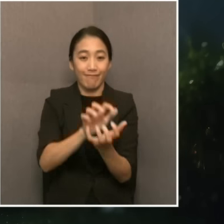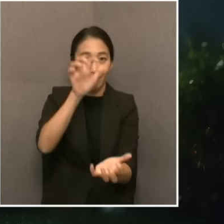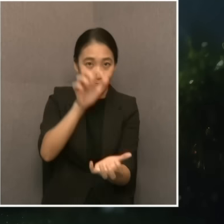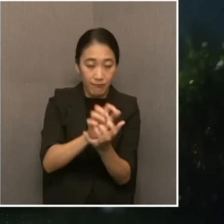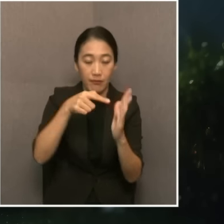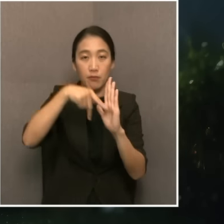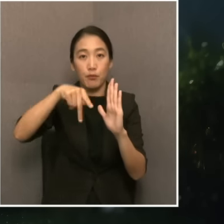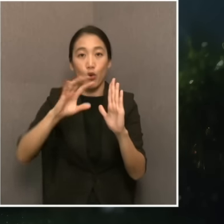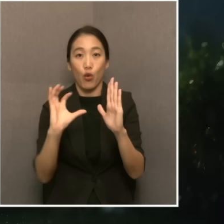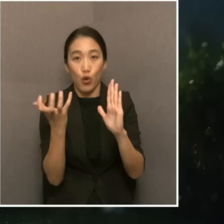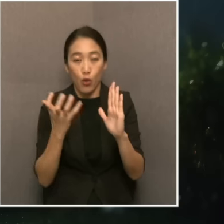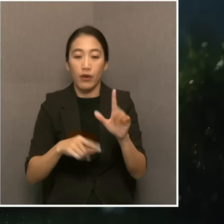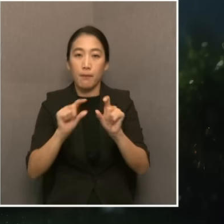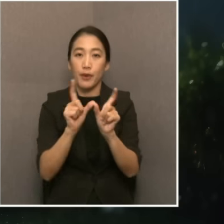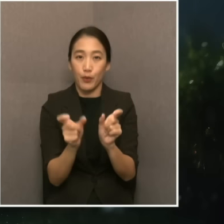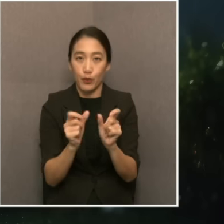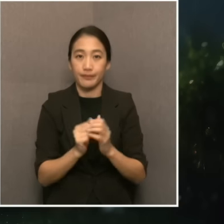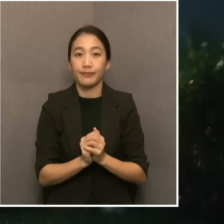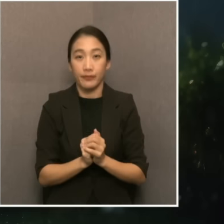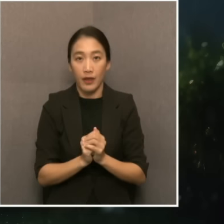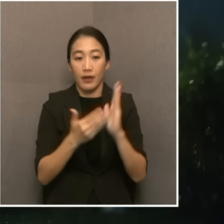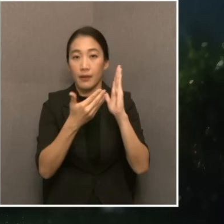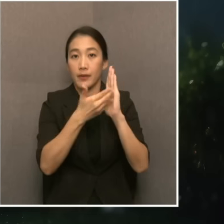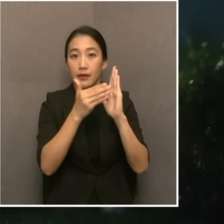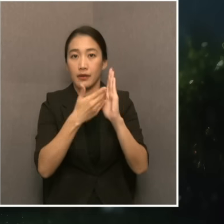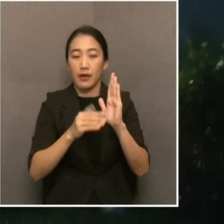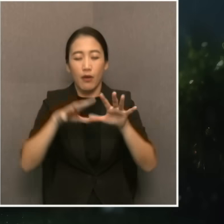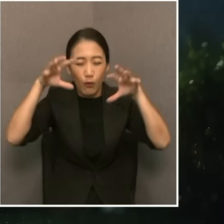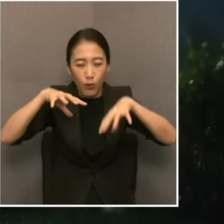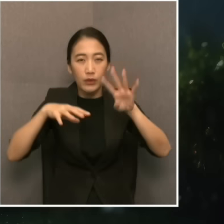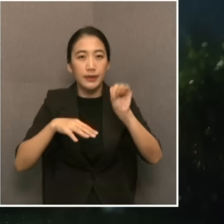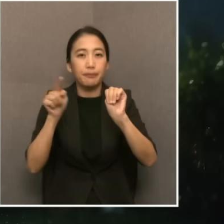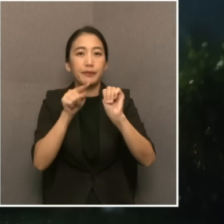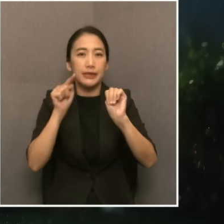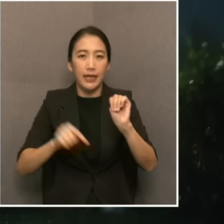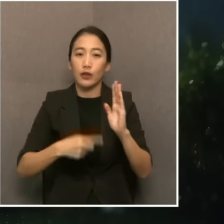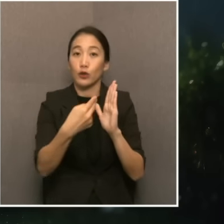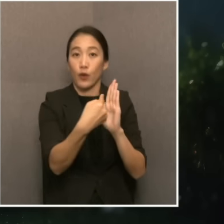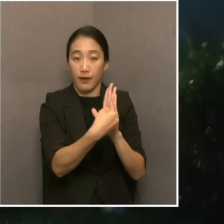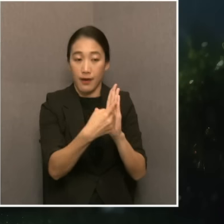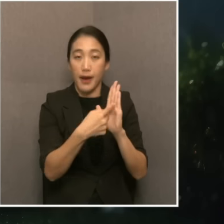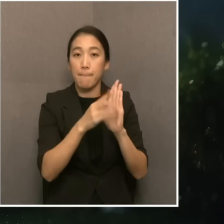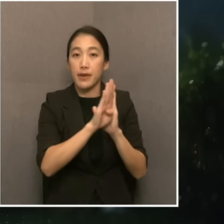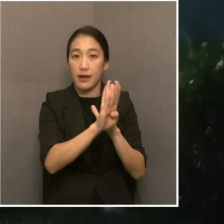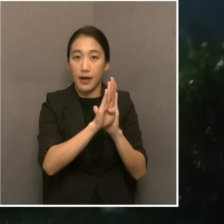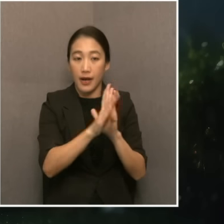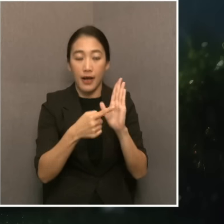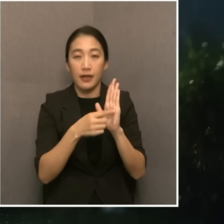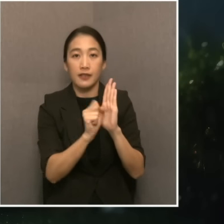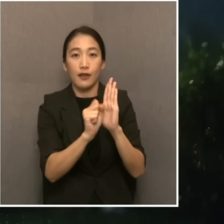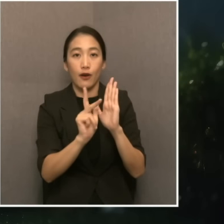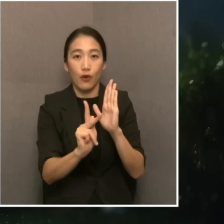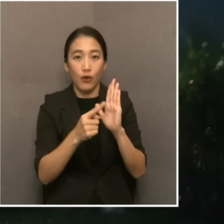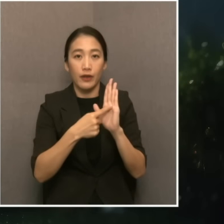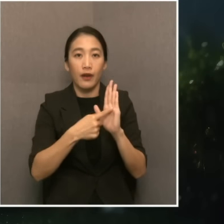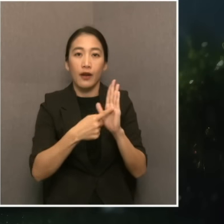คตะวันออกเฉียงเหนือมีฝนร้อยละ40ของพื้นที่ส่วนมากที่จังหวัดหนองคายบึงกาฬสกลนครนครพนมชั